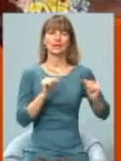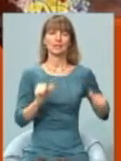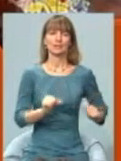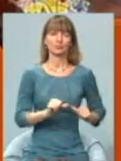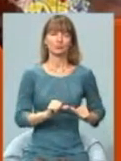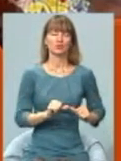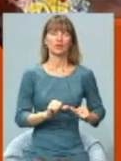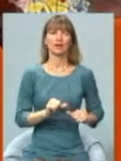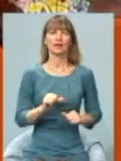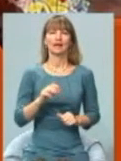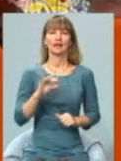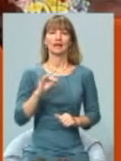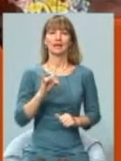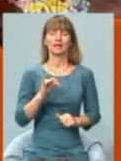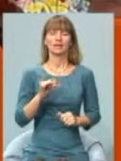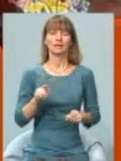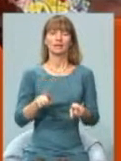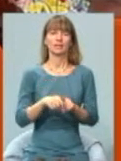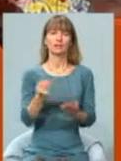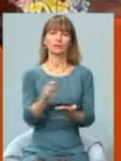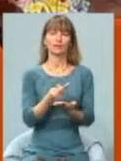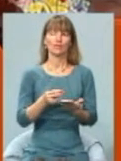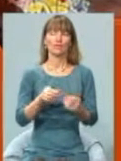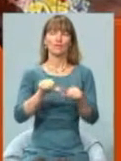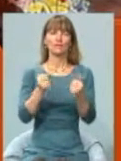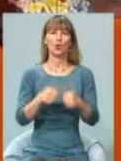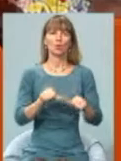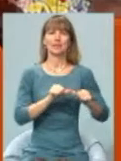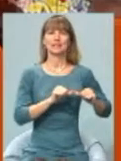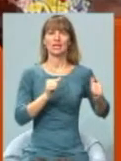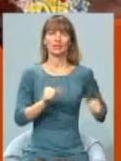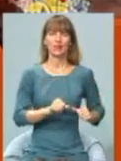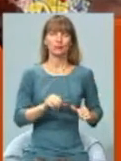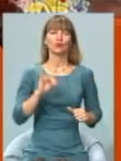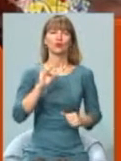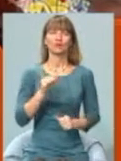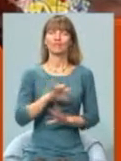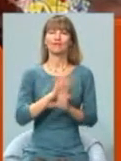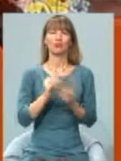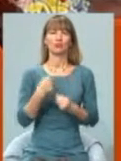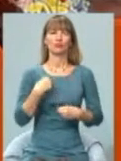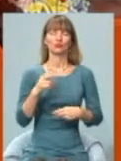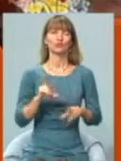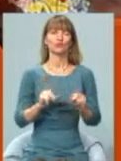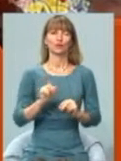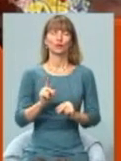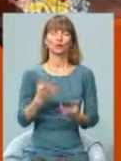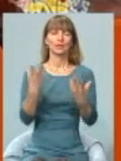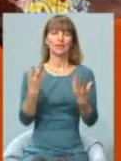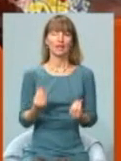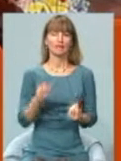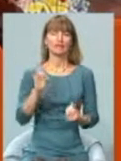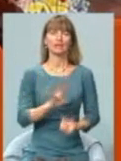такі листівочки у формі сердечок. І взагалом я гадаю, що День Святого